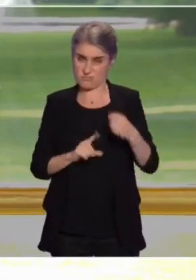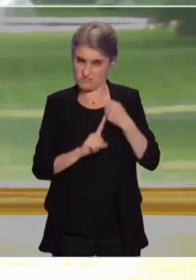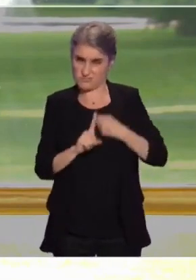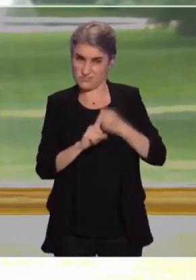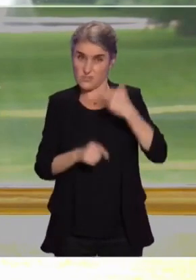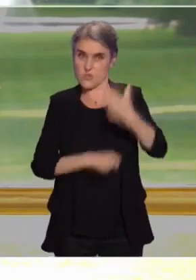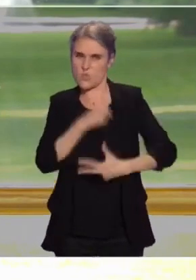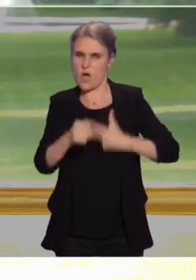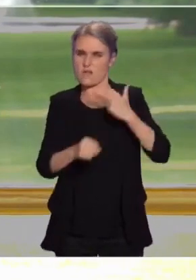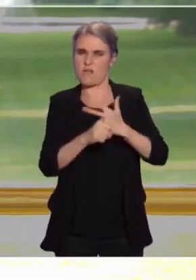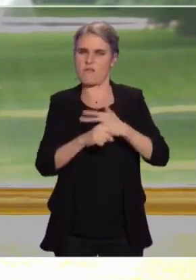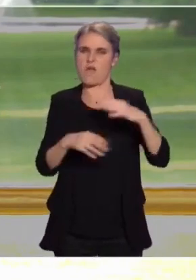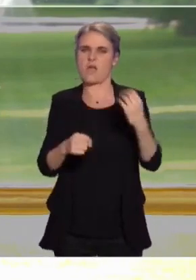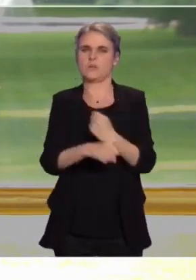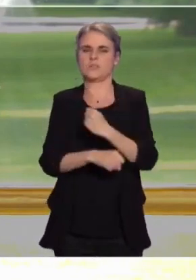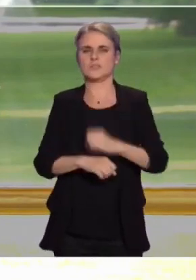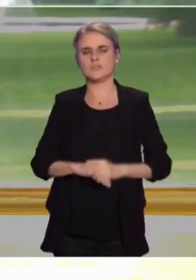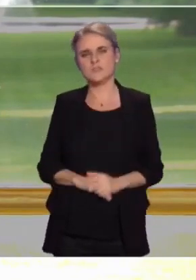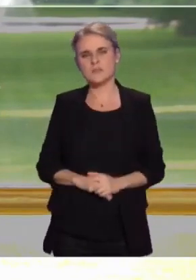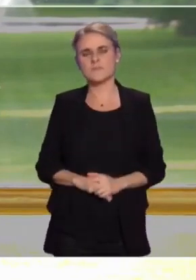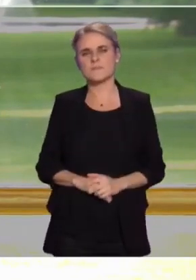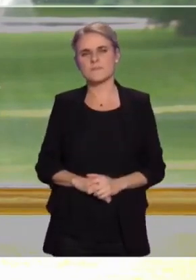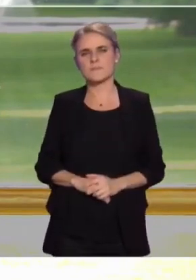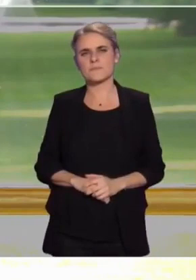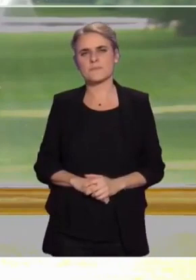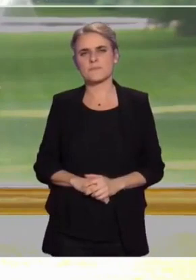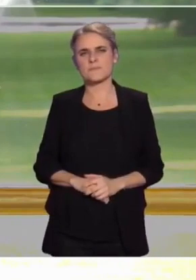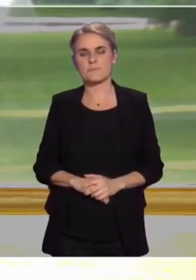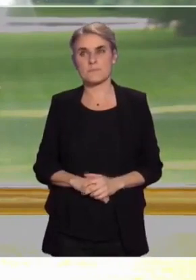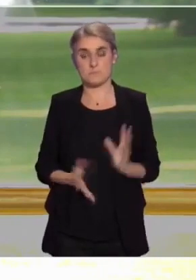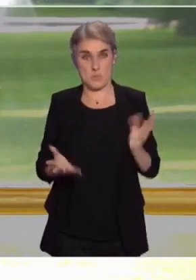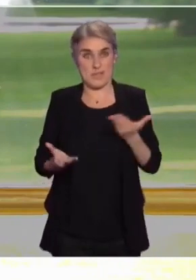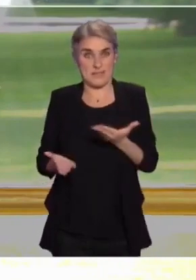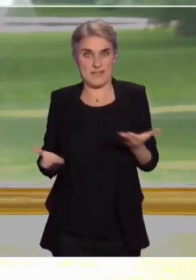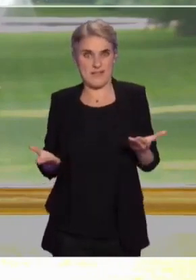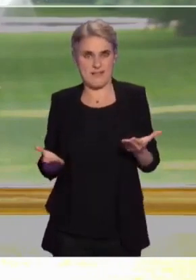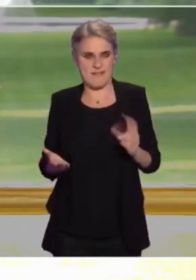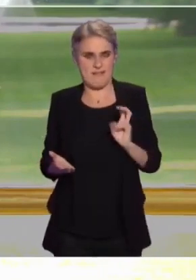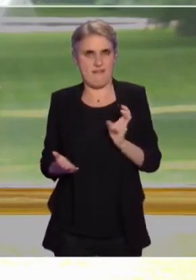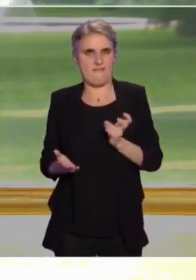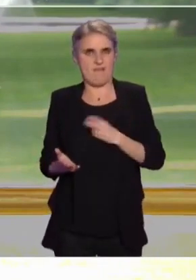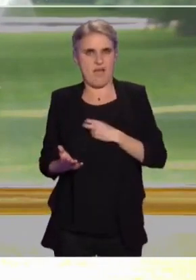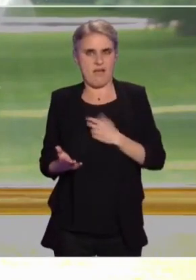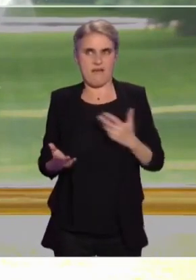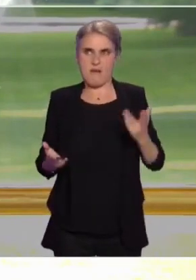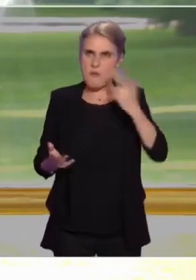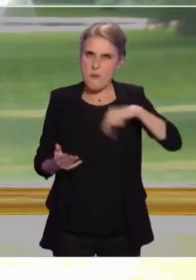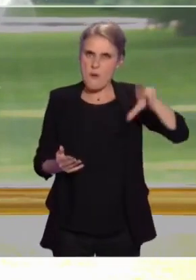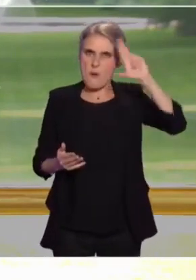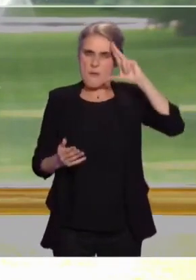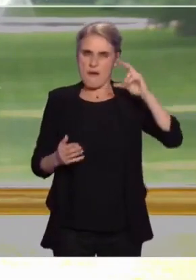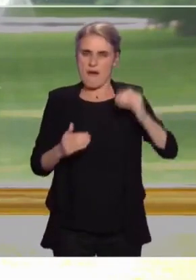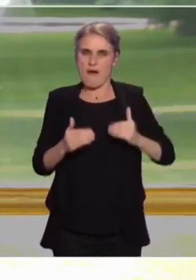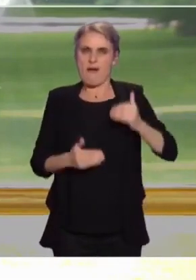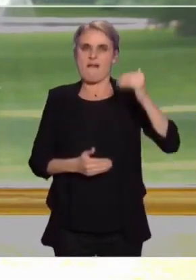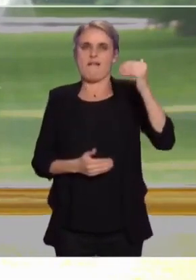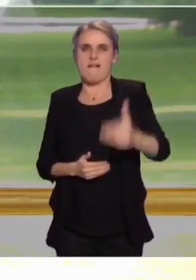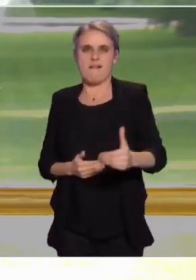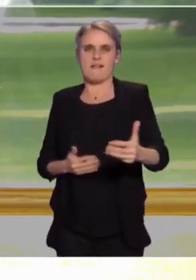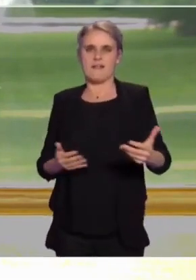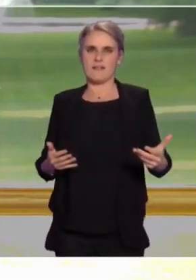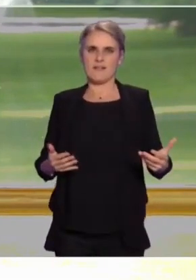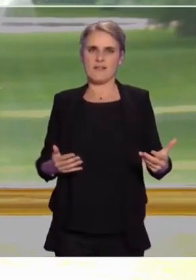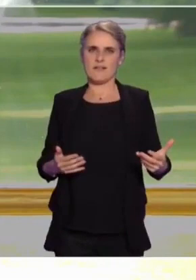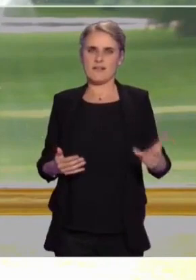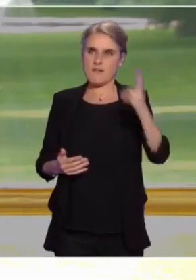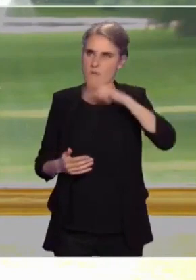ans ce peut-être là une étape inédite de notre aventure européenne et la consolidation d'une